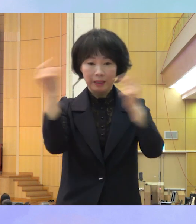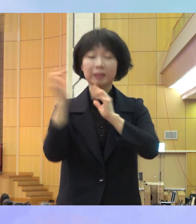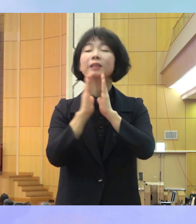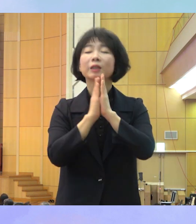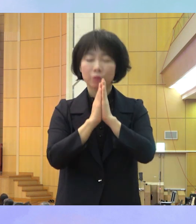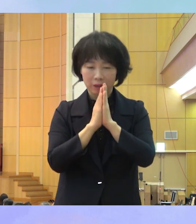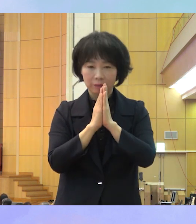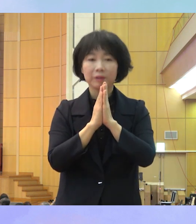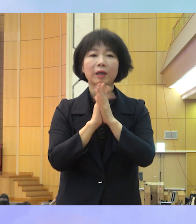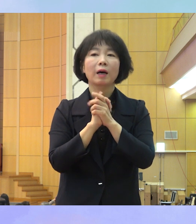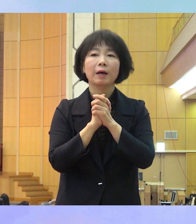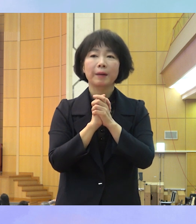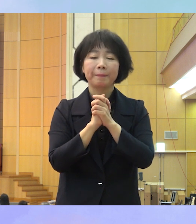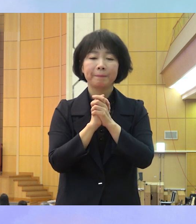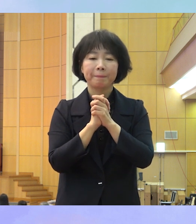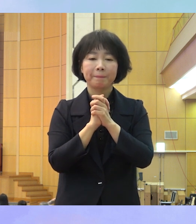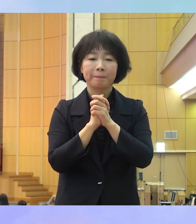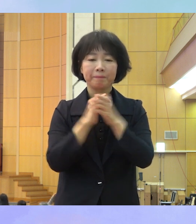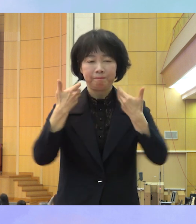감으시기 바랍니다.